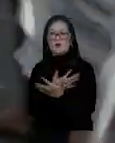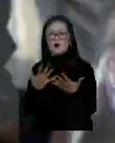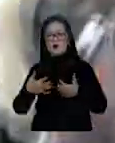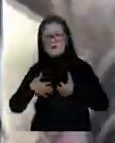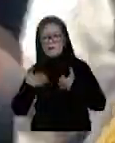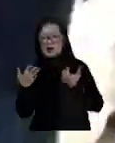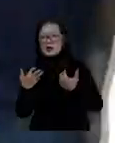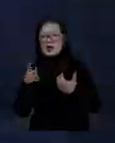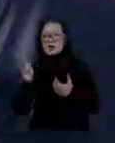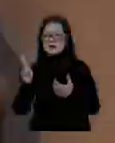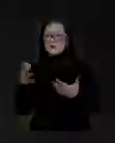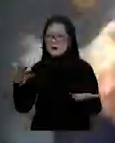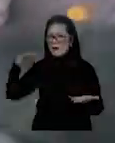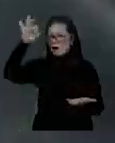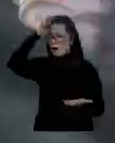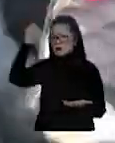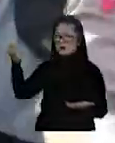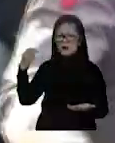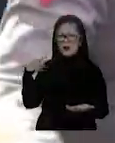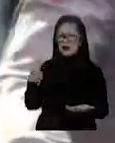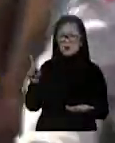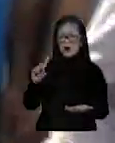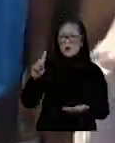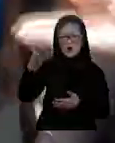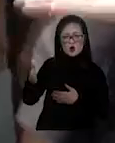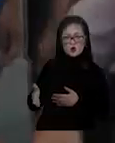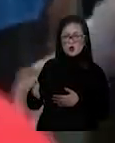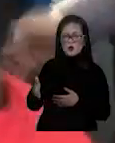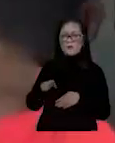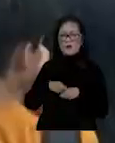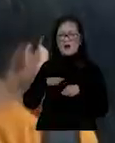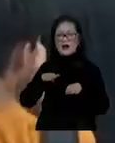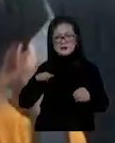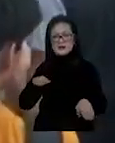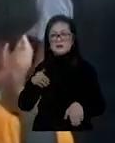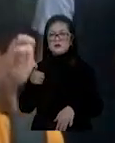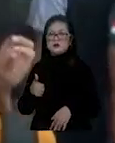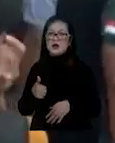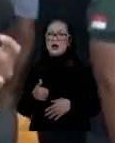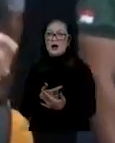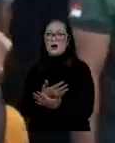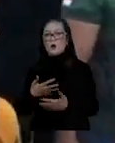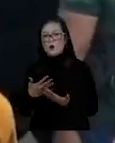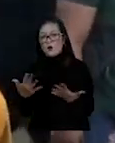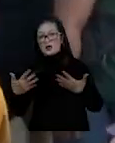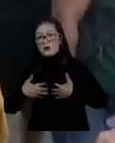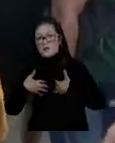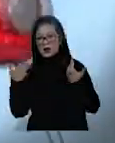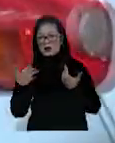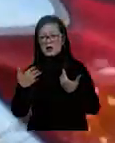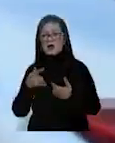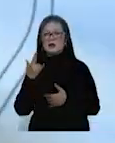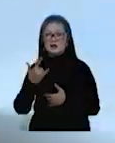mereka melakukan aksi memblokade jalan karena menyebabkan kemacetan kendaraan di ruas tol. Ratusan warga tetap melakukan aksi